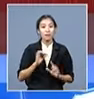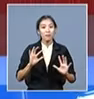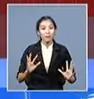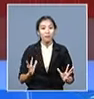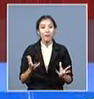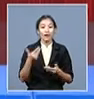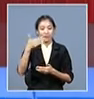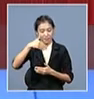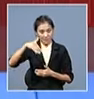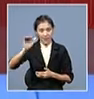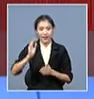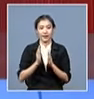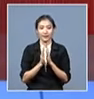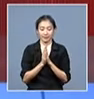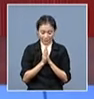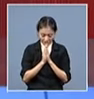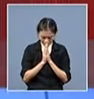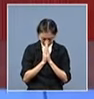นะคะสวัสดีค่ะ